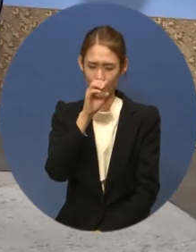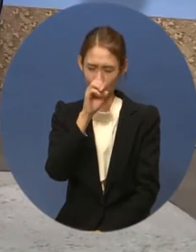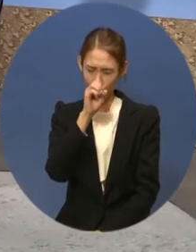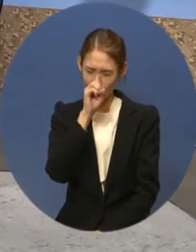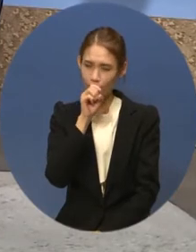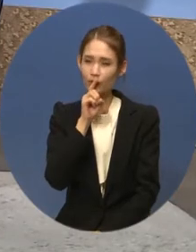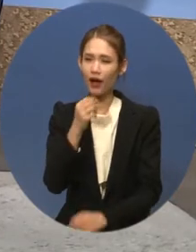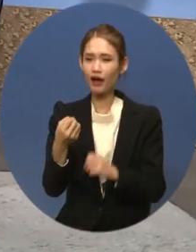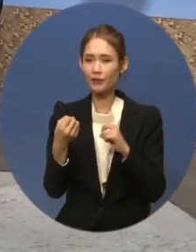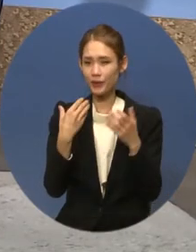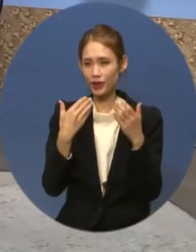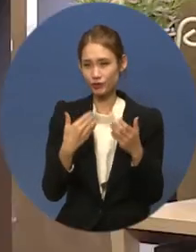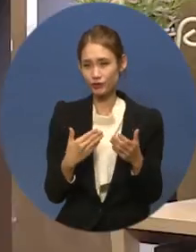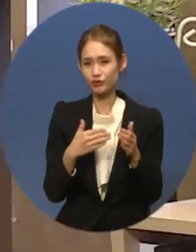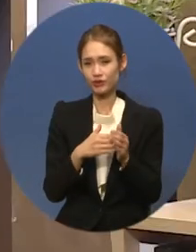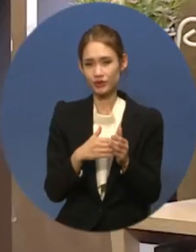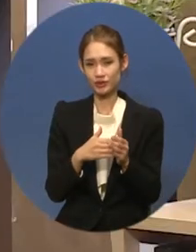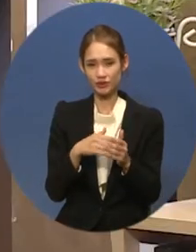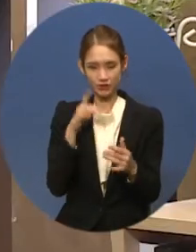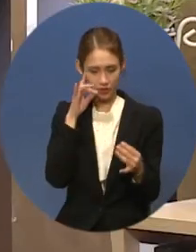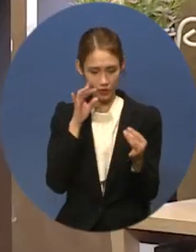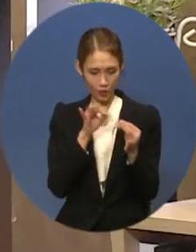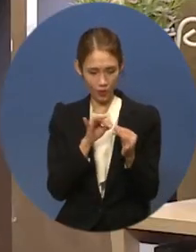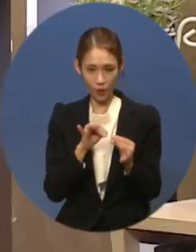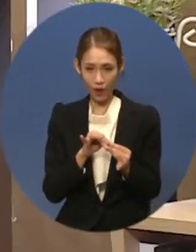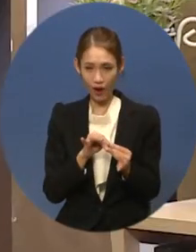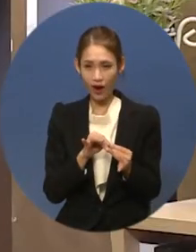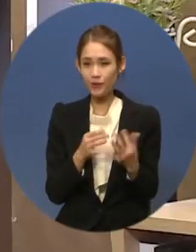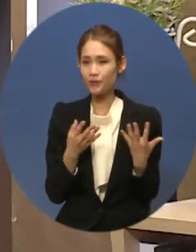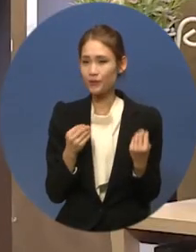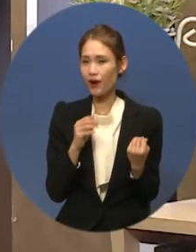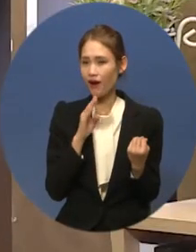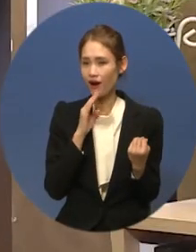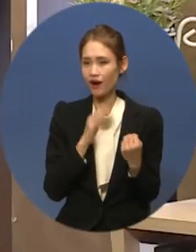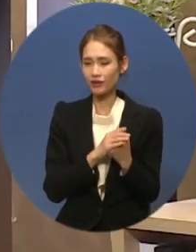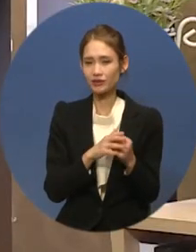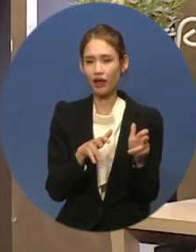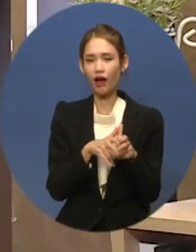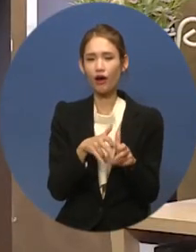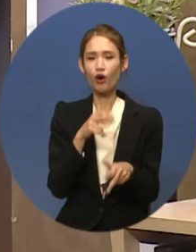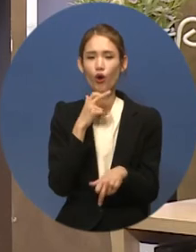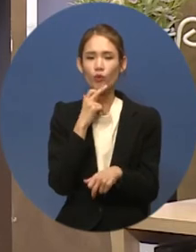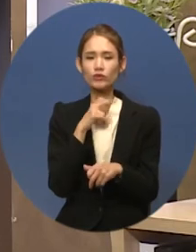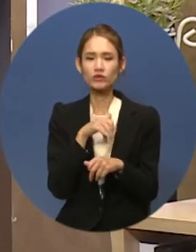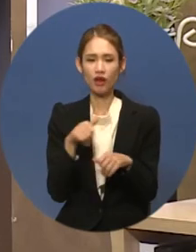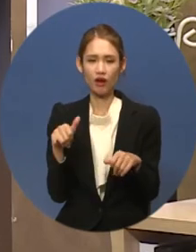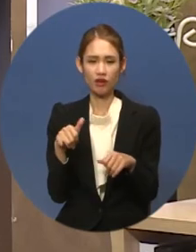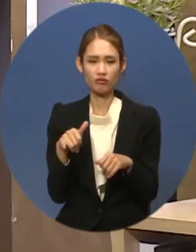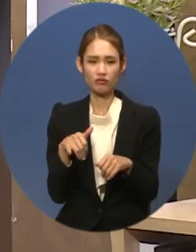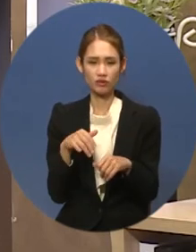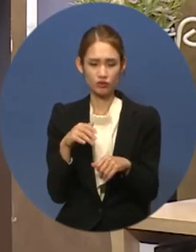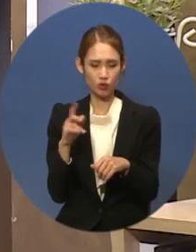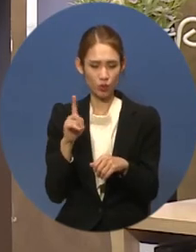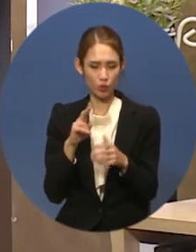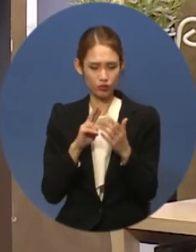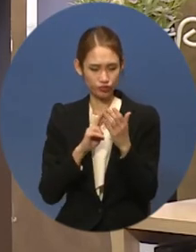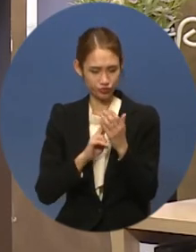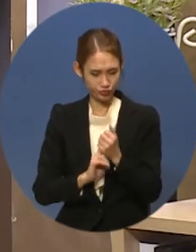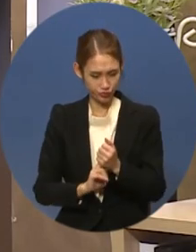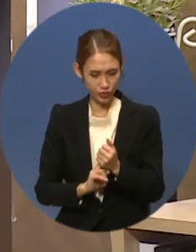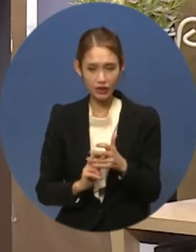주셨는데요 어 저도 굉장히 공감 하는게 왜냐하면 기장이 분들도 특히 빼면 잠재적인 자기 이자 나서